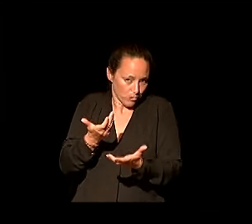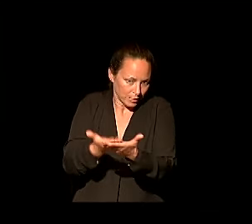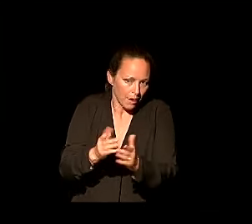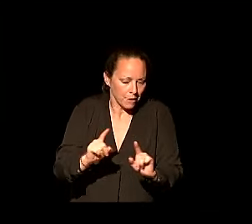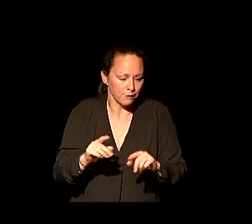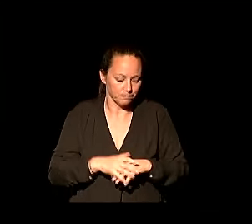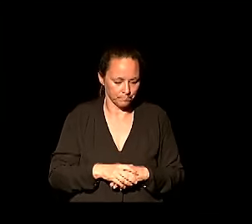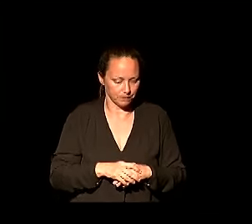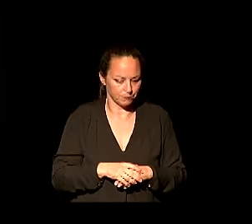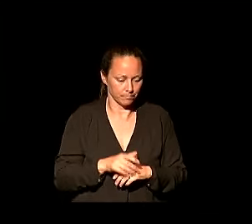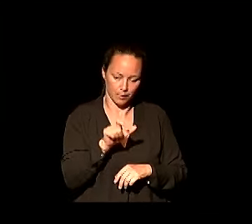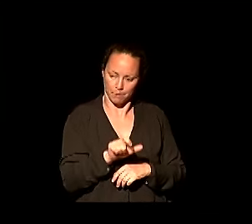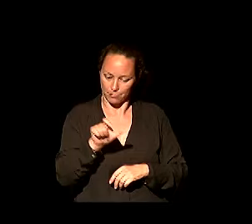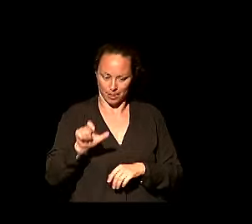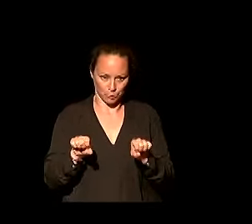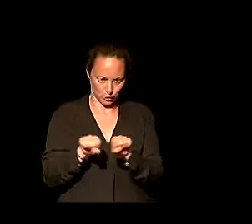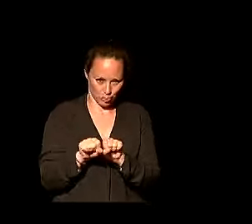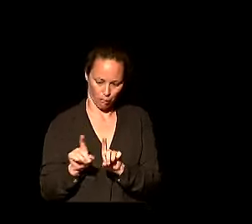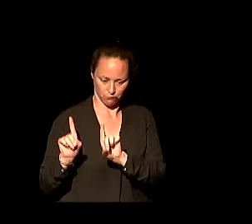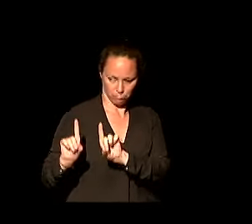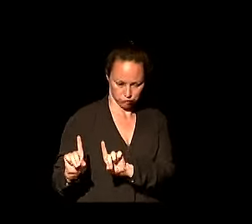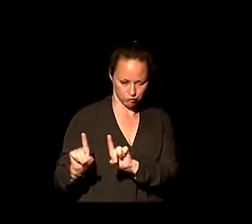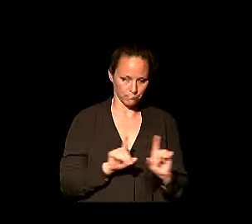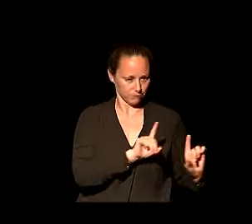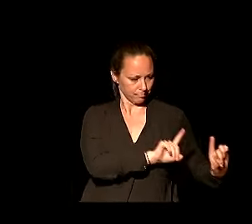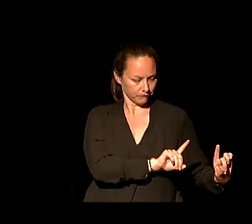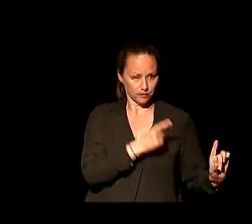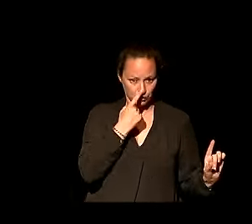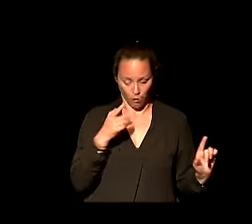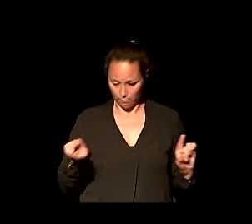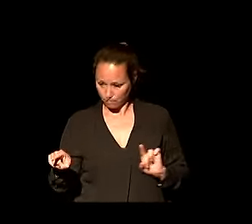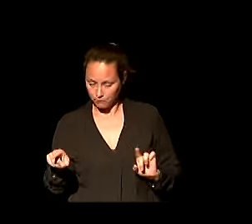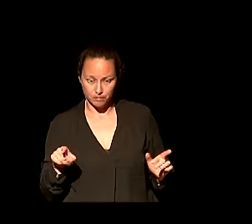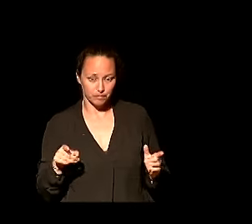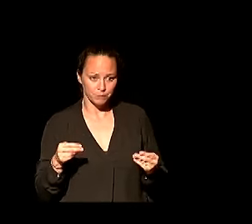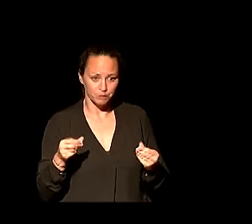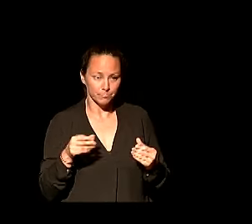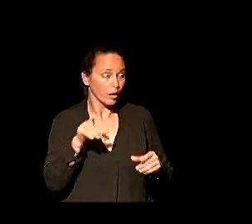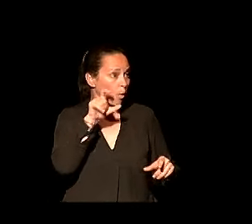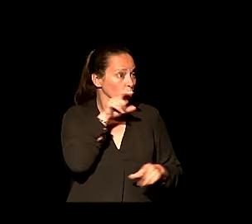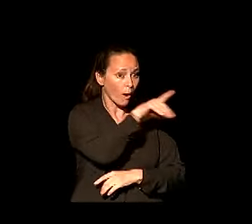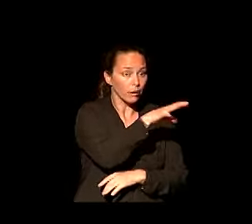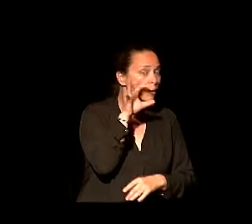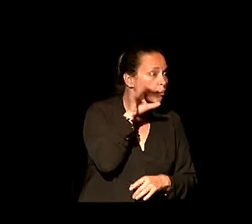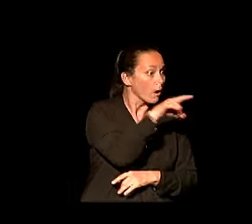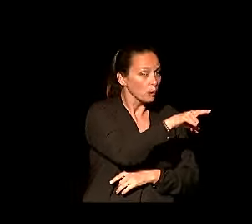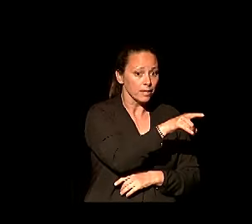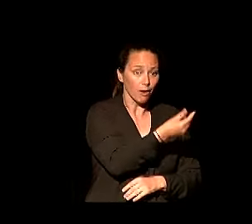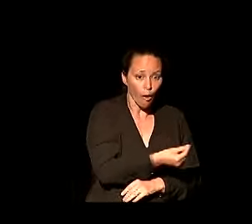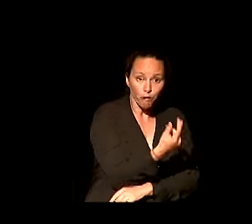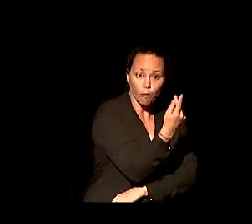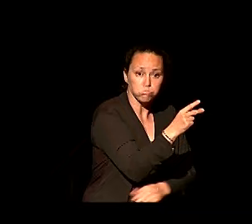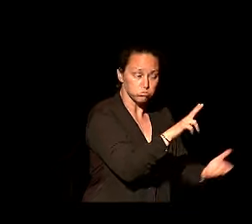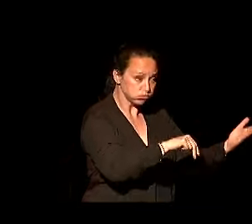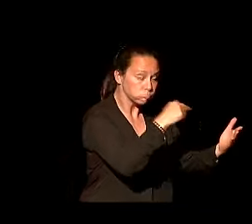reste du portrait de famille est vraiment très proche finalement de la façon avec laquelle Renoir fait des portraits de ses enfants